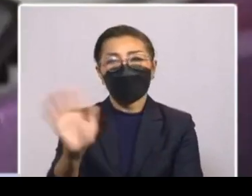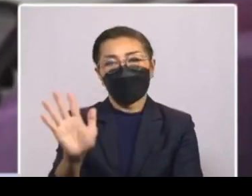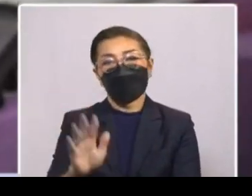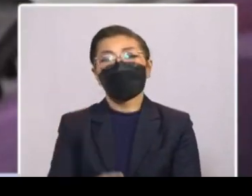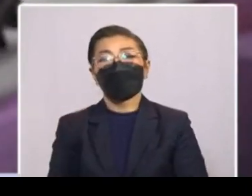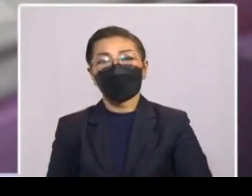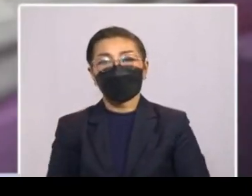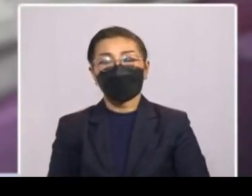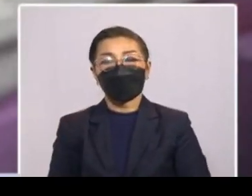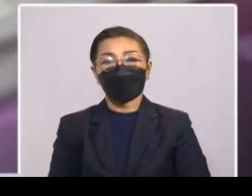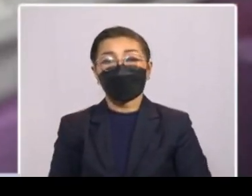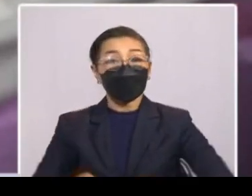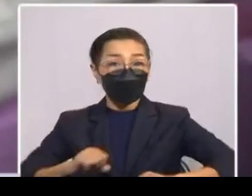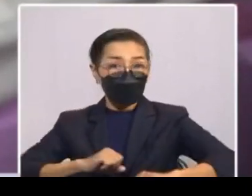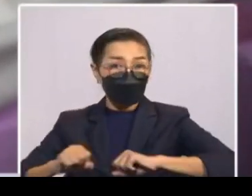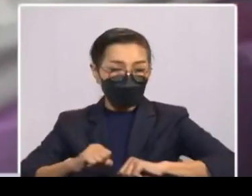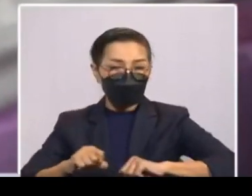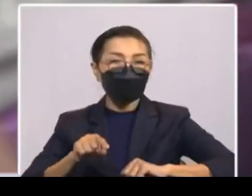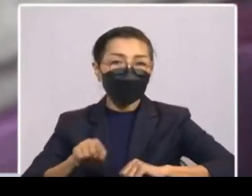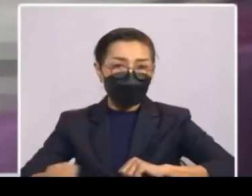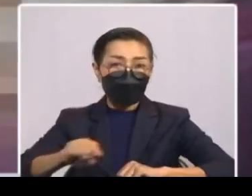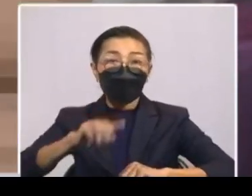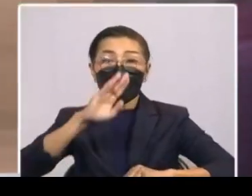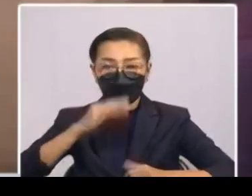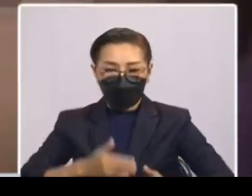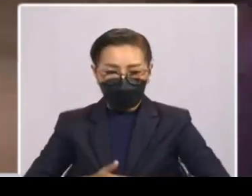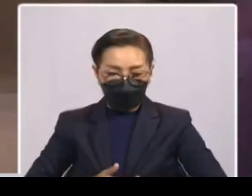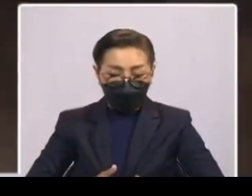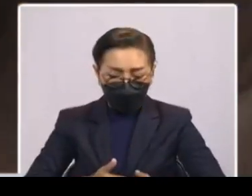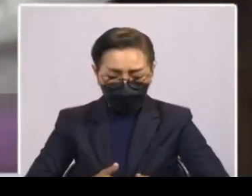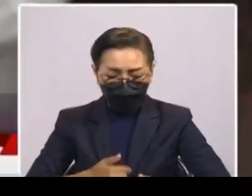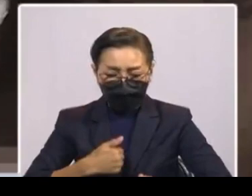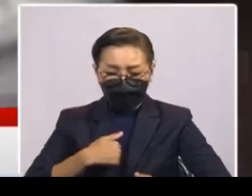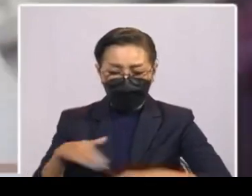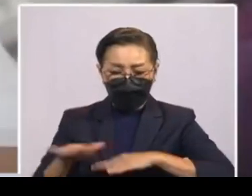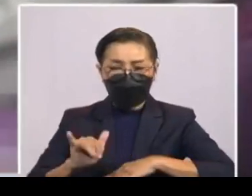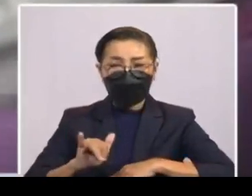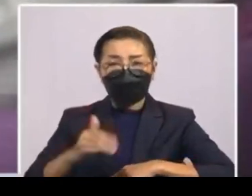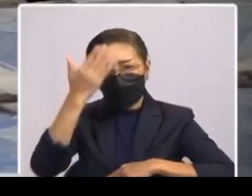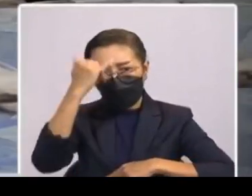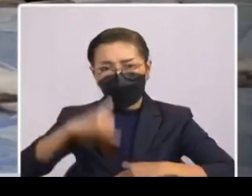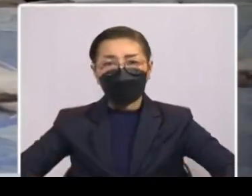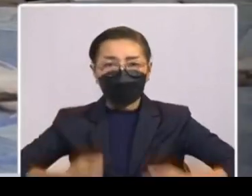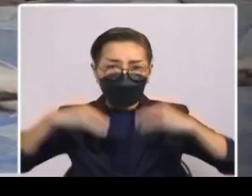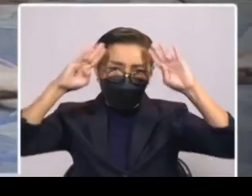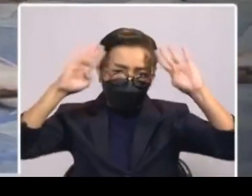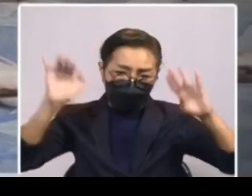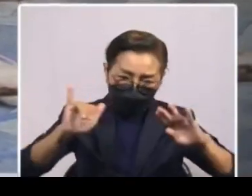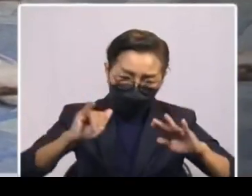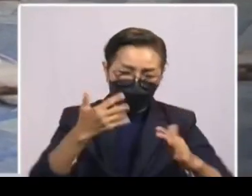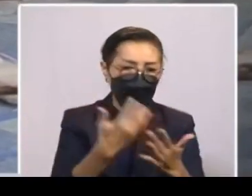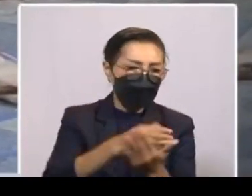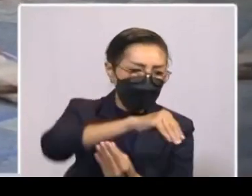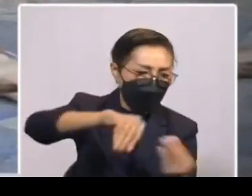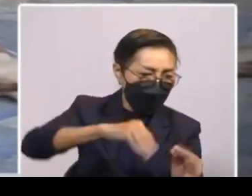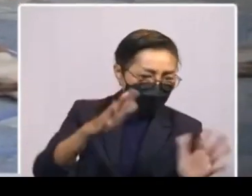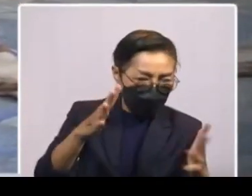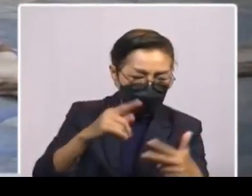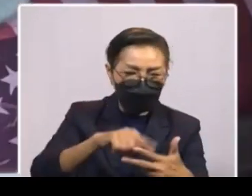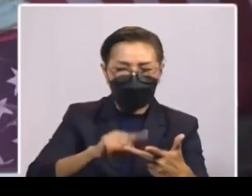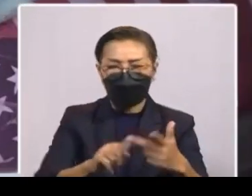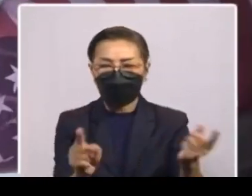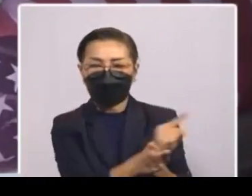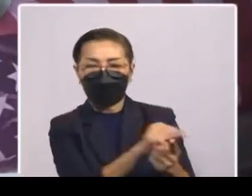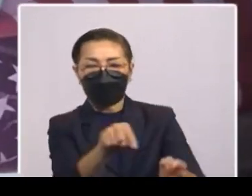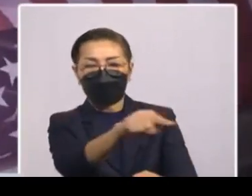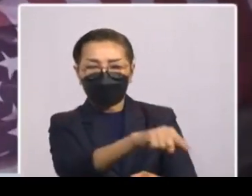ยรุ่นแม้เป็นวัยเจริญพันธุ์แต่หากตั้งครรภ์โดยไม่พร้อมความพร่องทางประสบการณ์ชีวิตการขาดรายได้และยังถูกตีตาจำกั